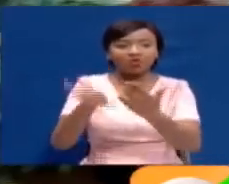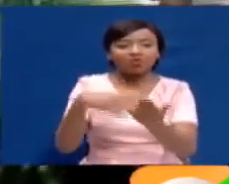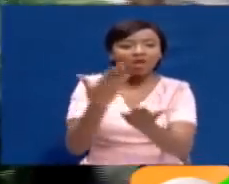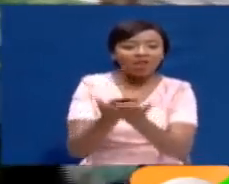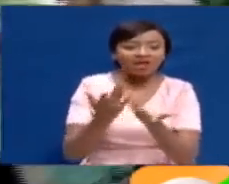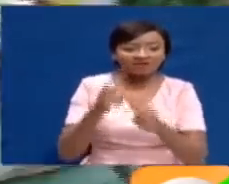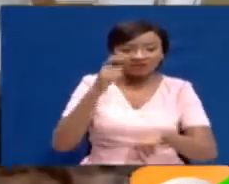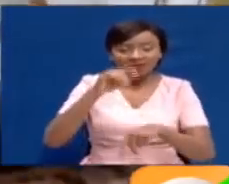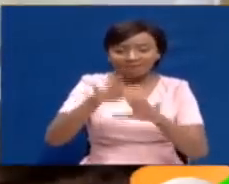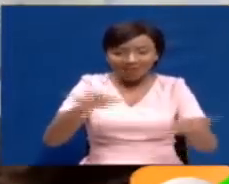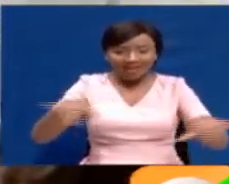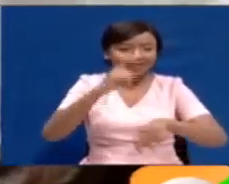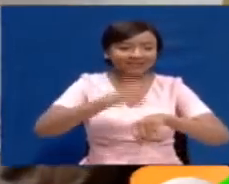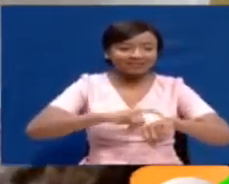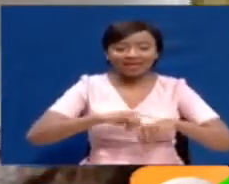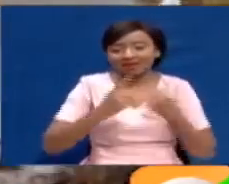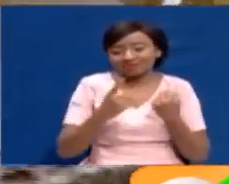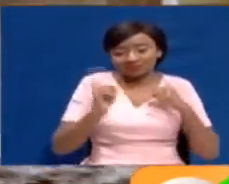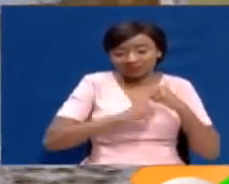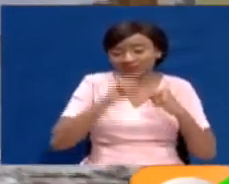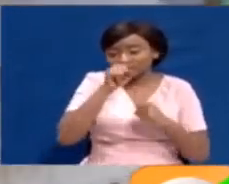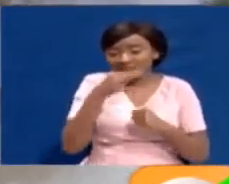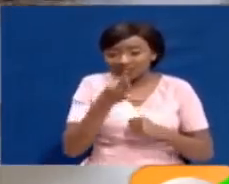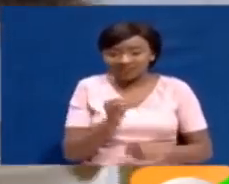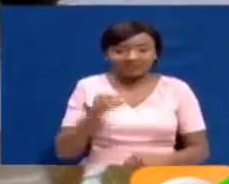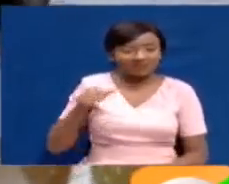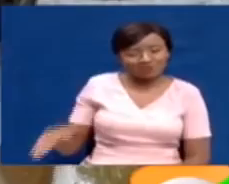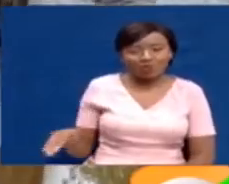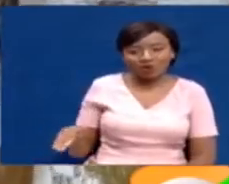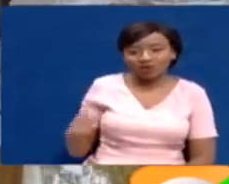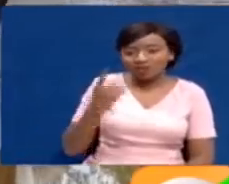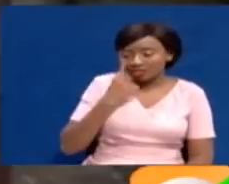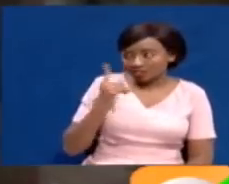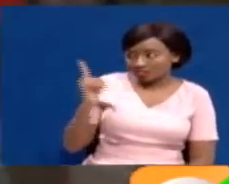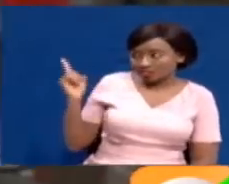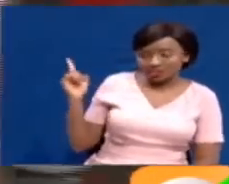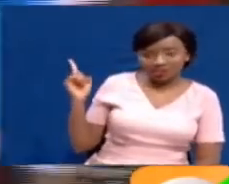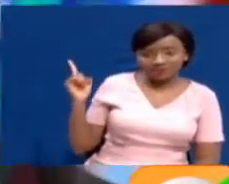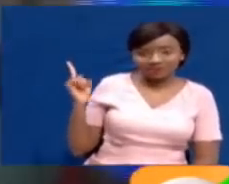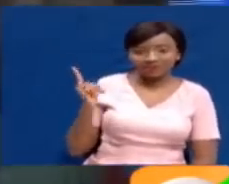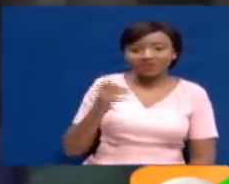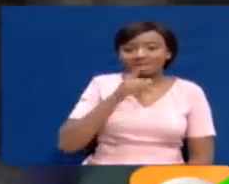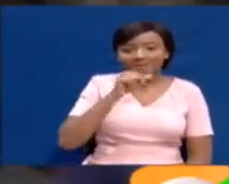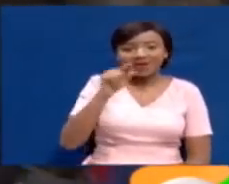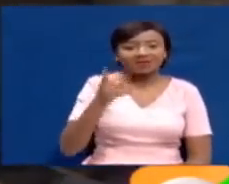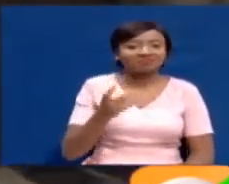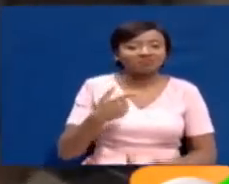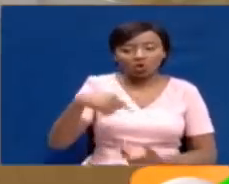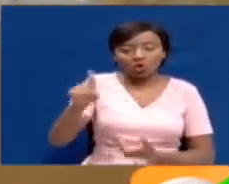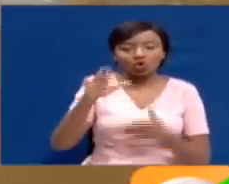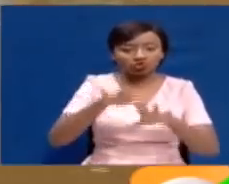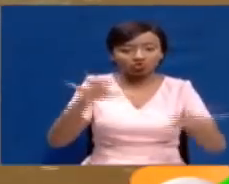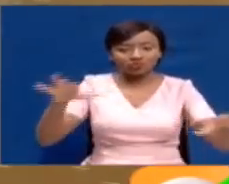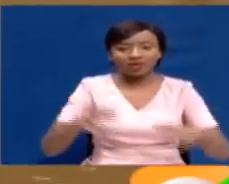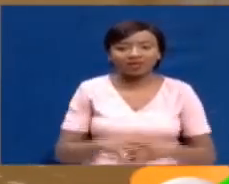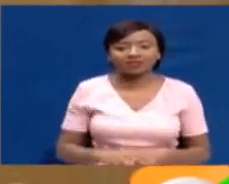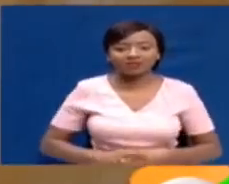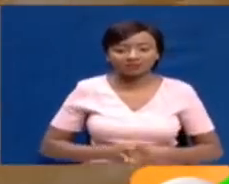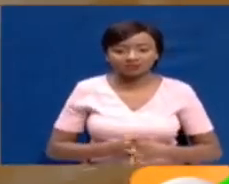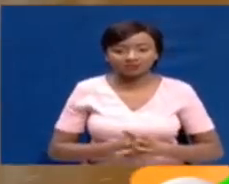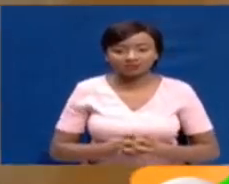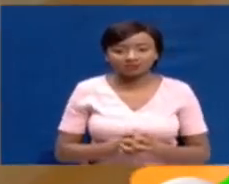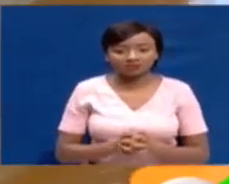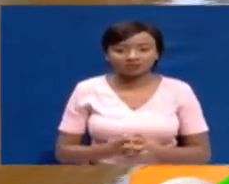around 6:30 a.m. Then this taxi car pulls off and Peter is leaving for the market.